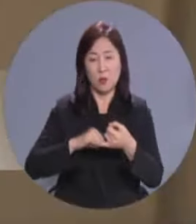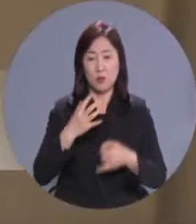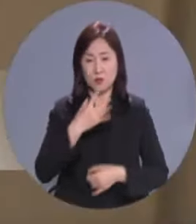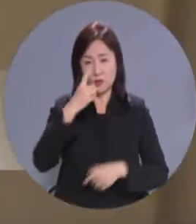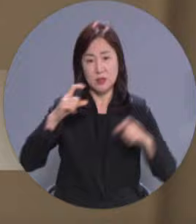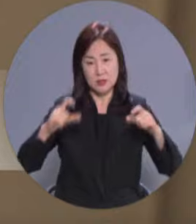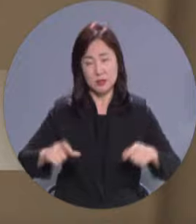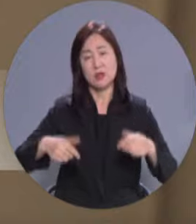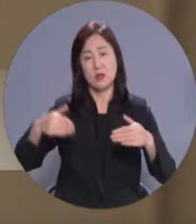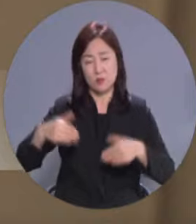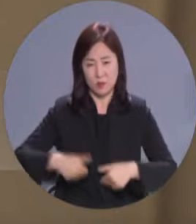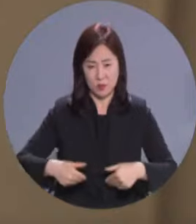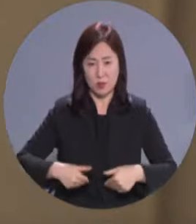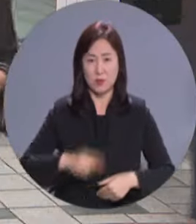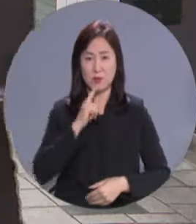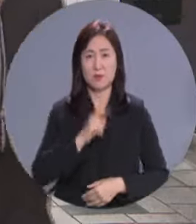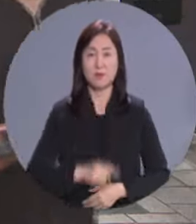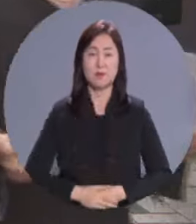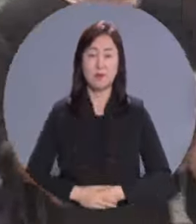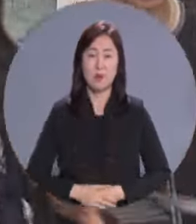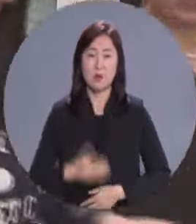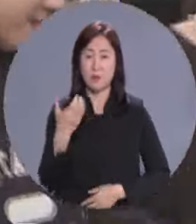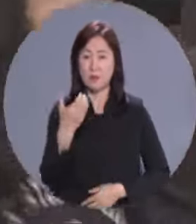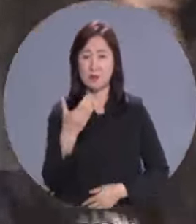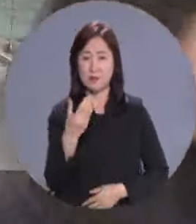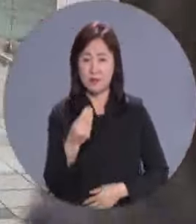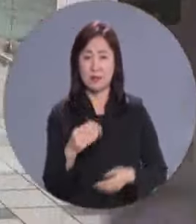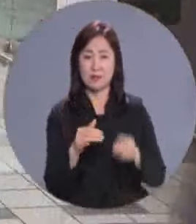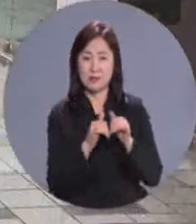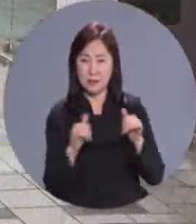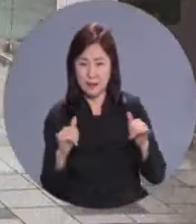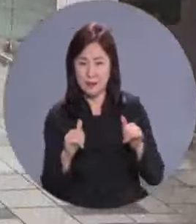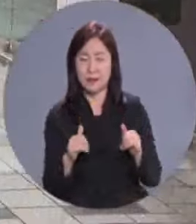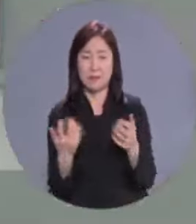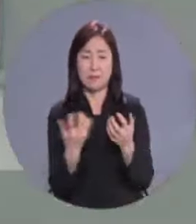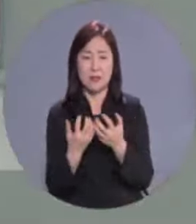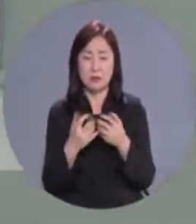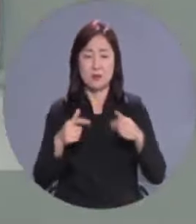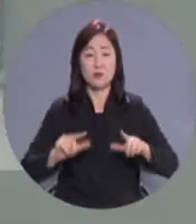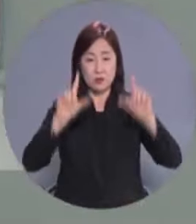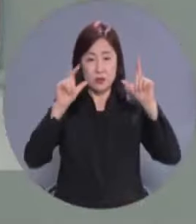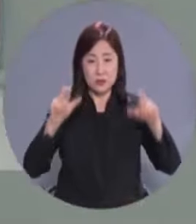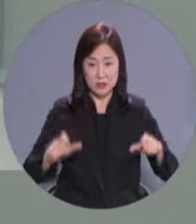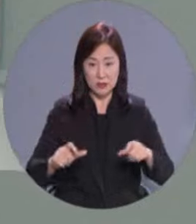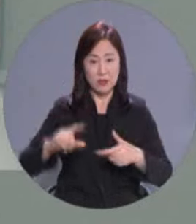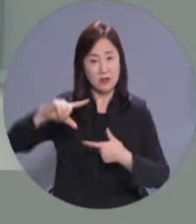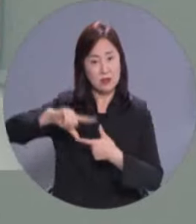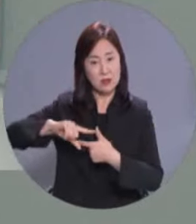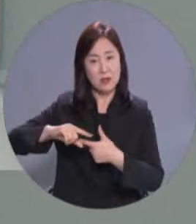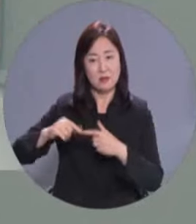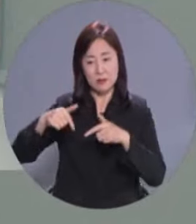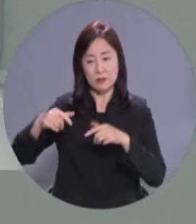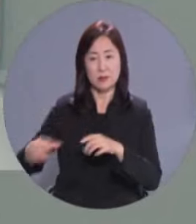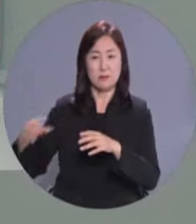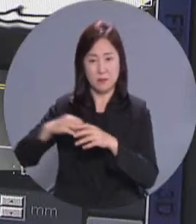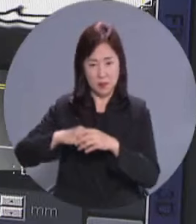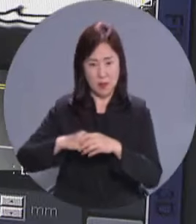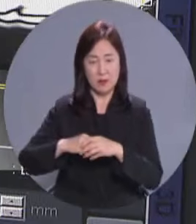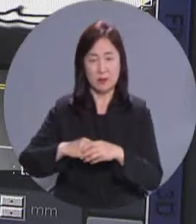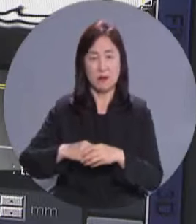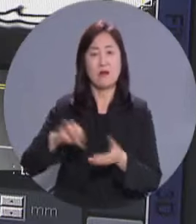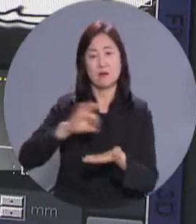지역사회의 목소리입니다 90만 명의 육박하는 동북권 인구와 함께 경남 서부 일부까지 당길 수 있는